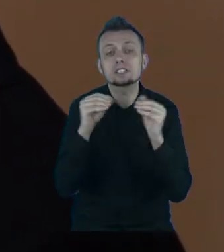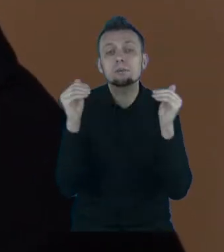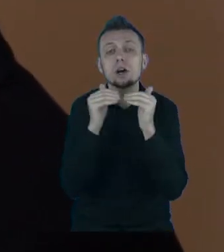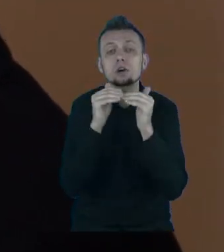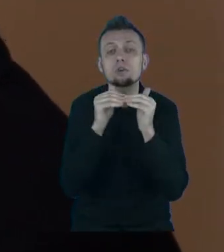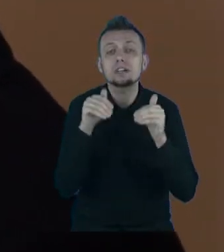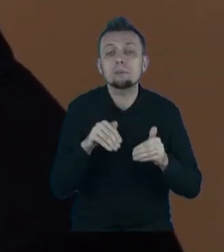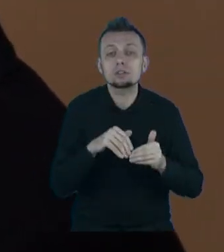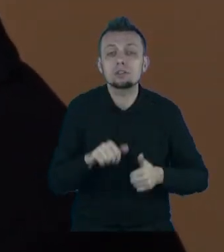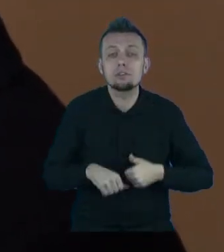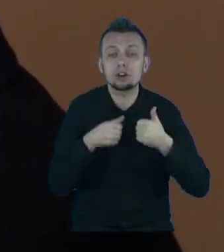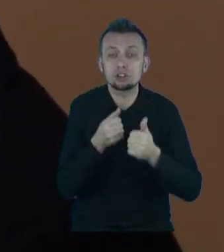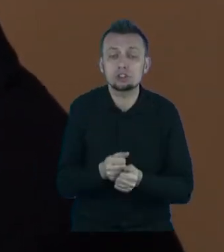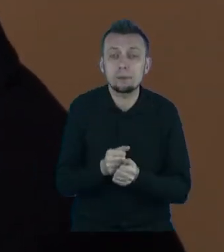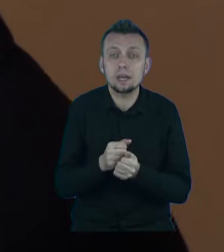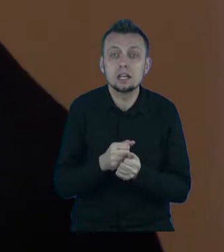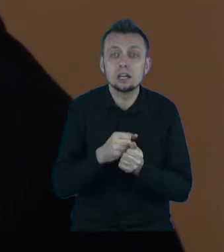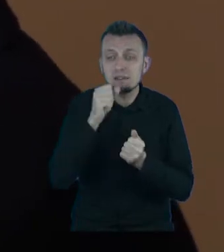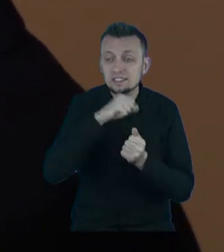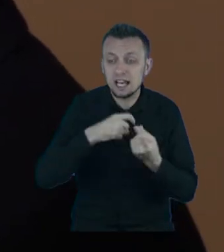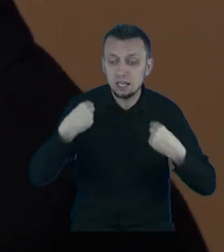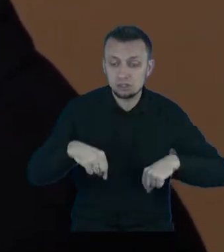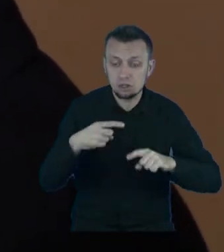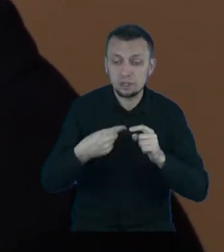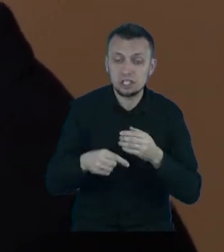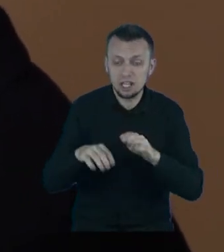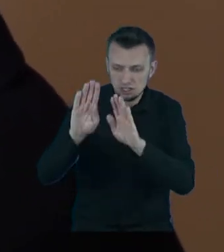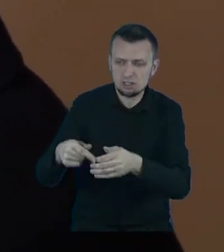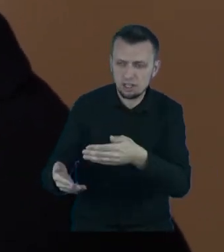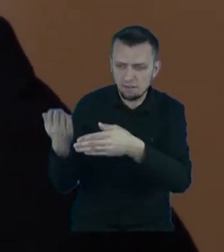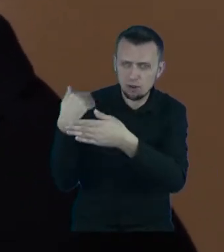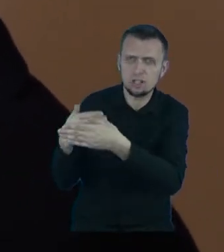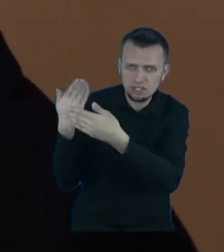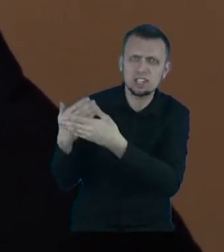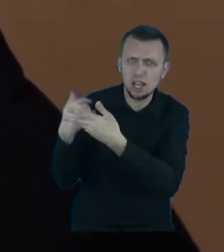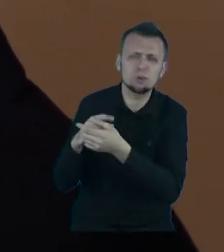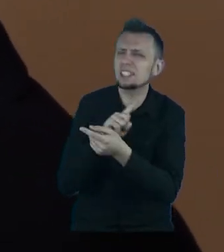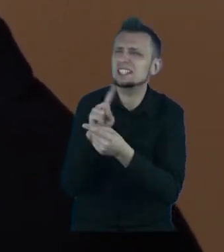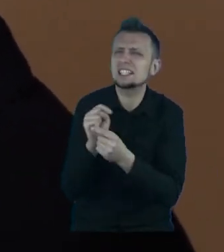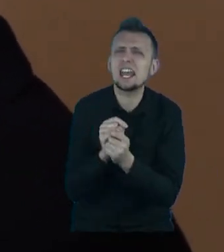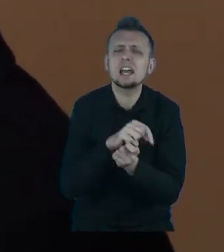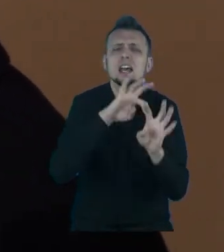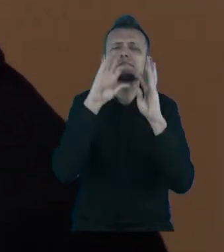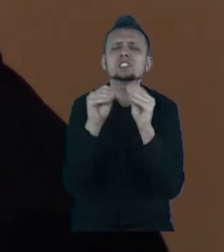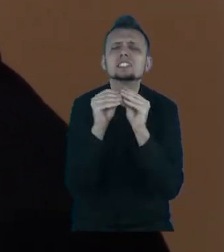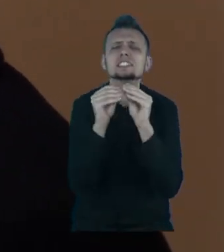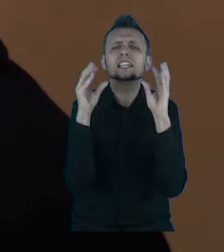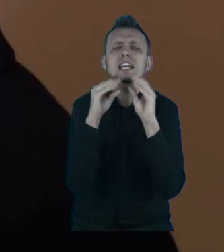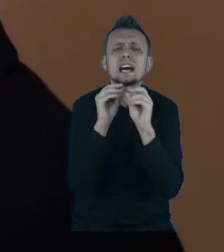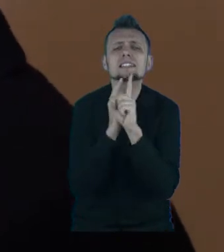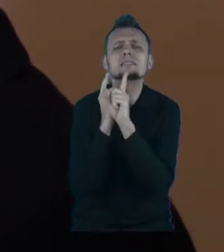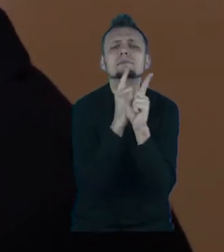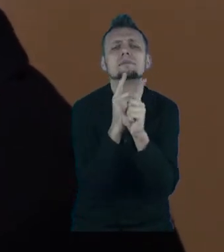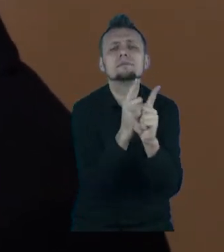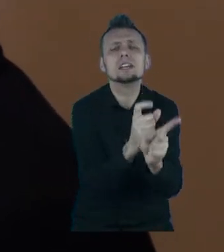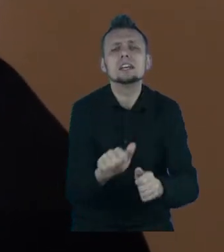nikt nie pozostał z tyłu, żeby nikt nie był wykluczony, żeby każdy miał szansę, żebyśmy minimalizowali zło, a maksymalizowali dobro. I to